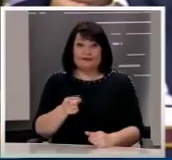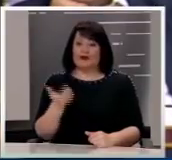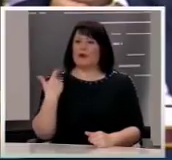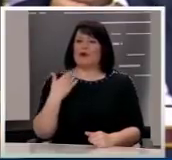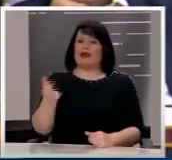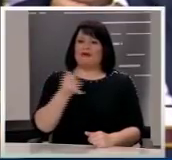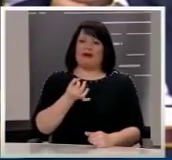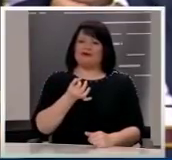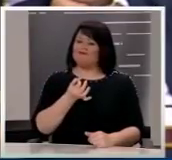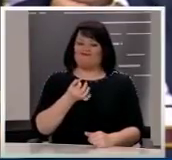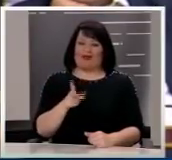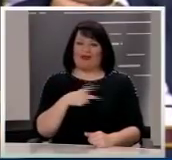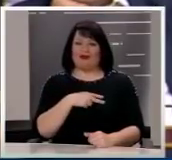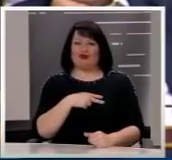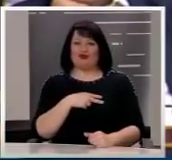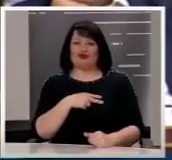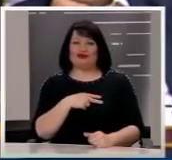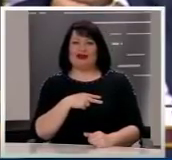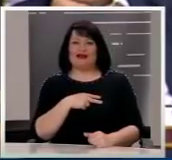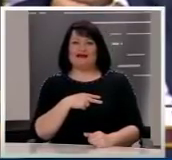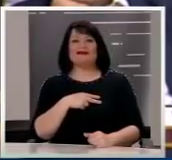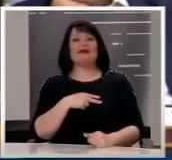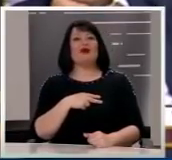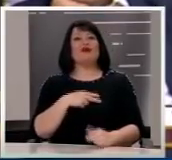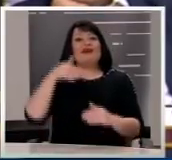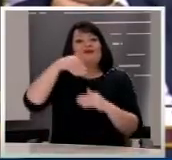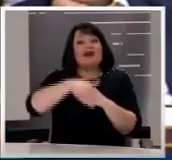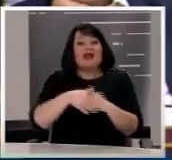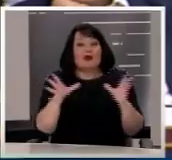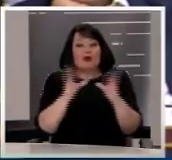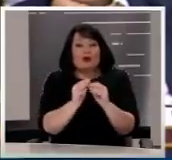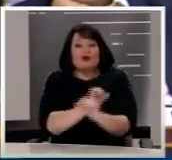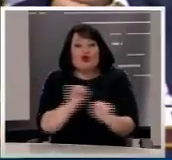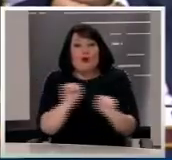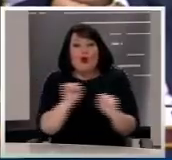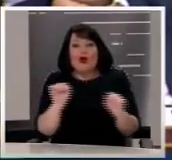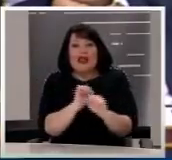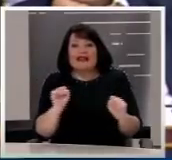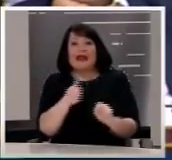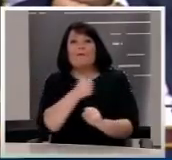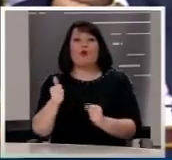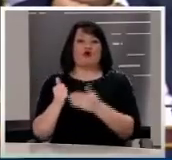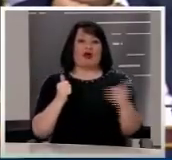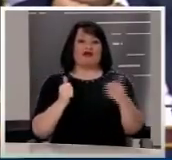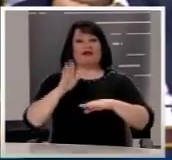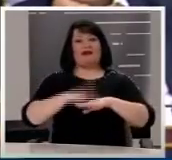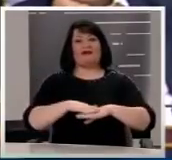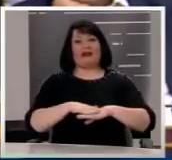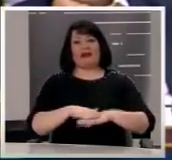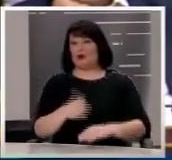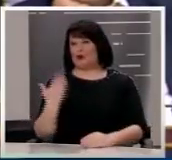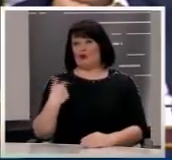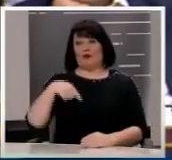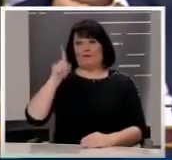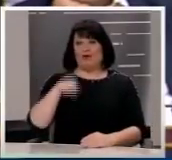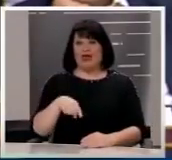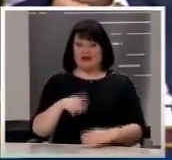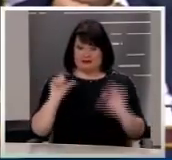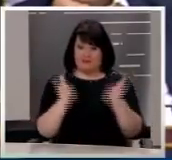προκαιρού, ότι η μήτρα της τρομοκρατίας σε αυτόν τον τόπο προέρχεται μονάχα από την αριστερά και μόλις πριν από λίγες